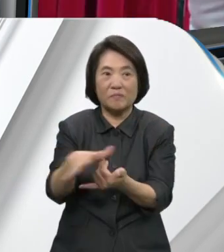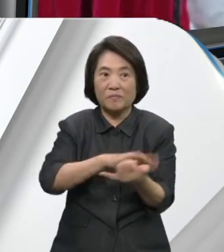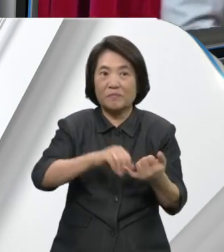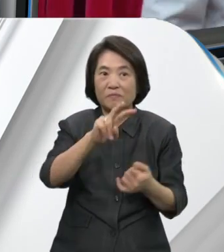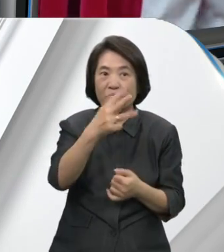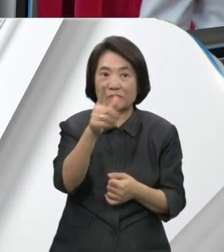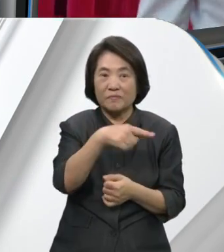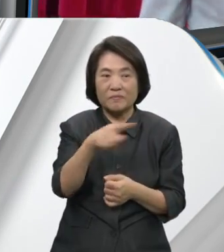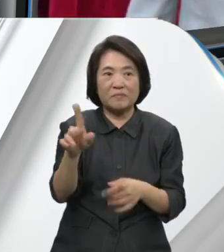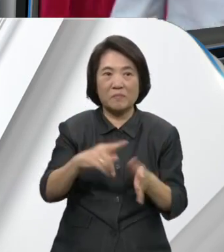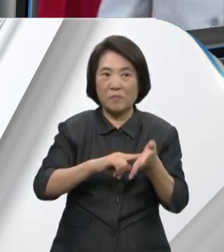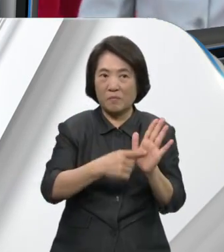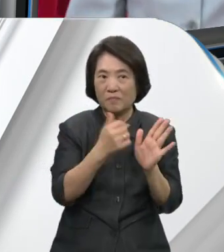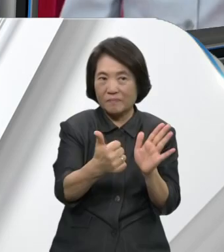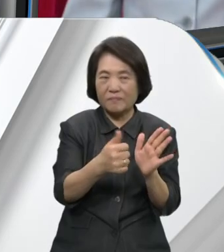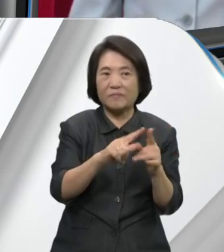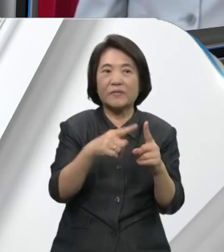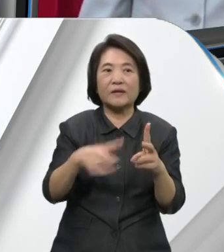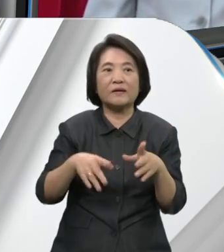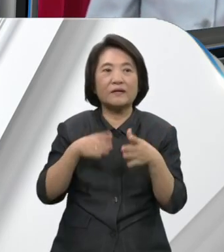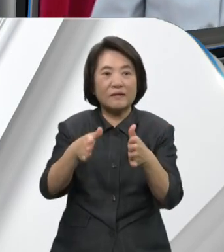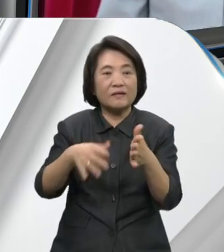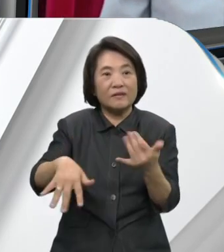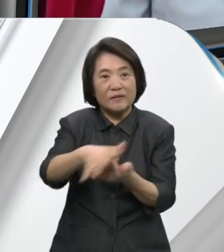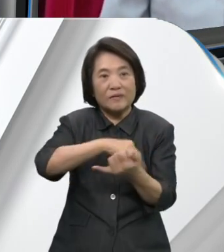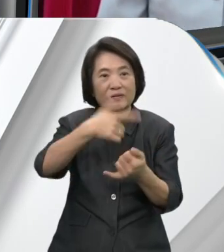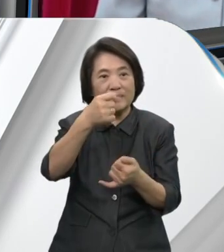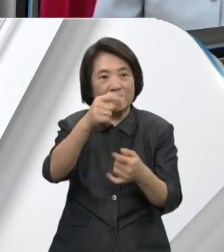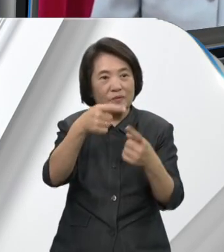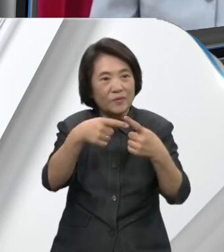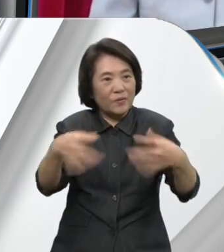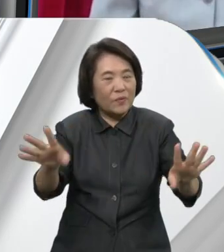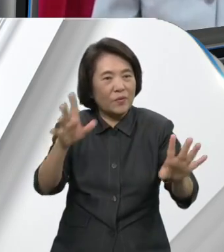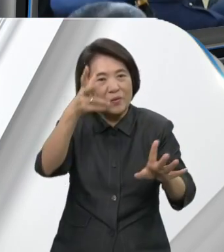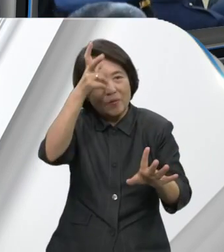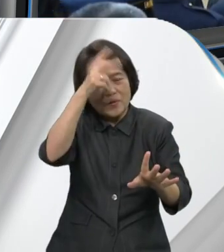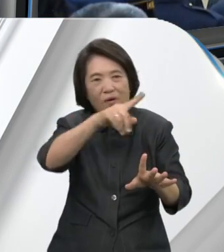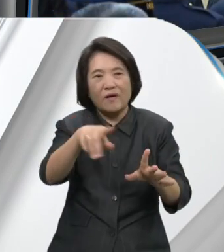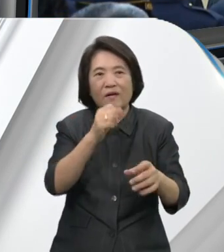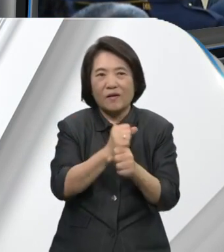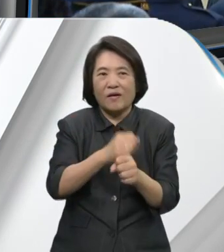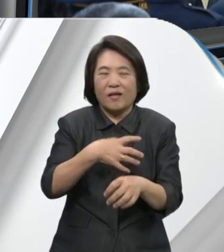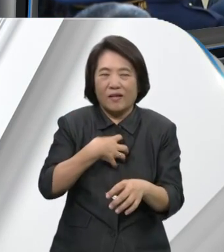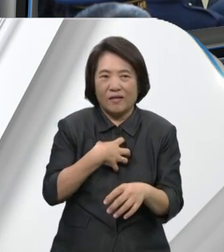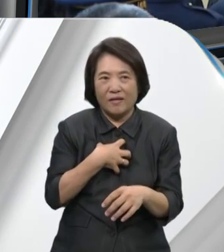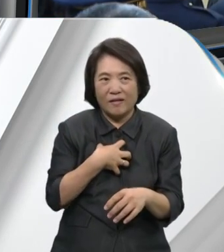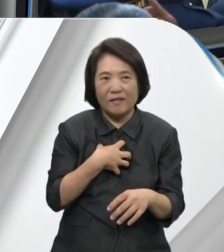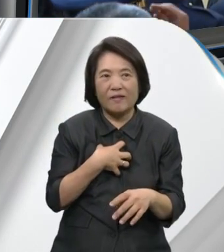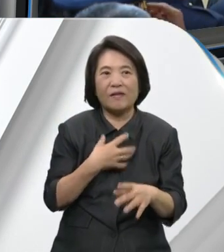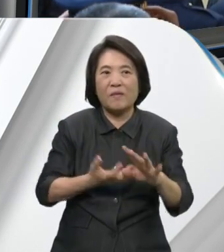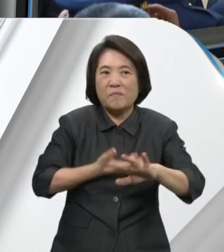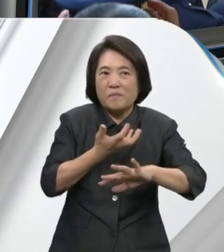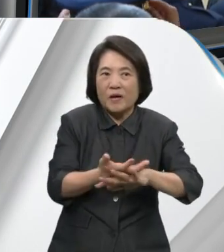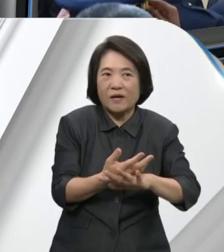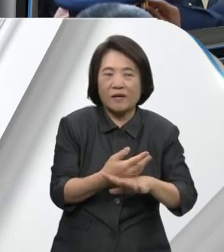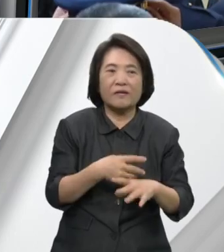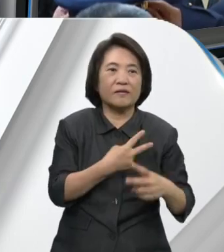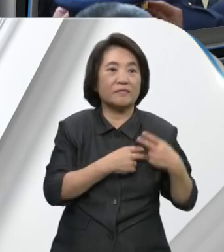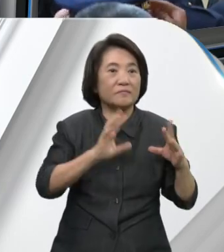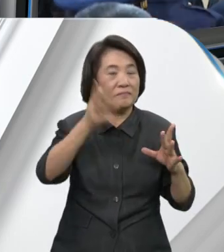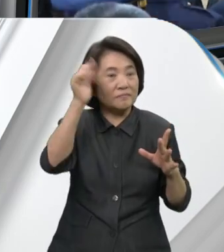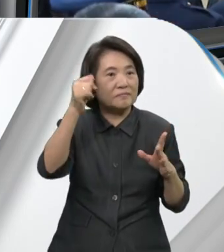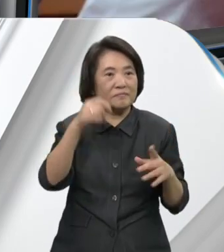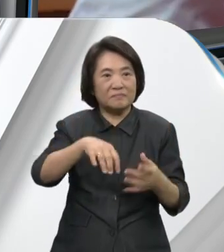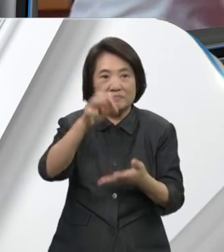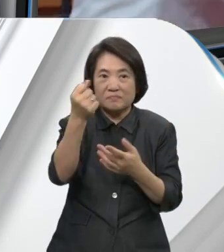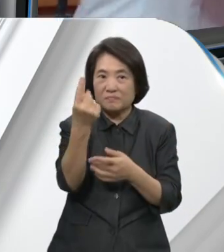28个全国的模范警察，也感谢6万多个警察辛苦的付出。同时，蔡总统也提出四项